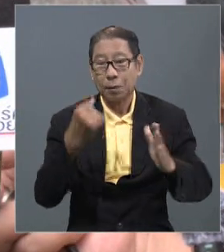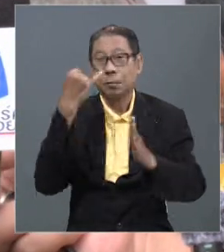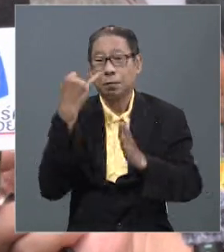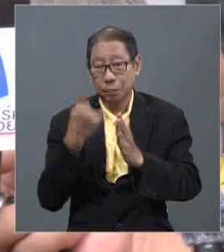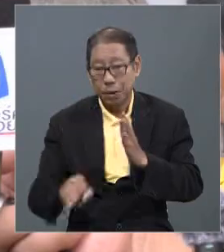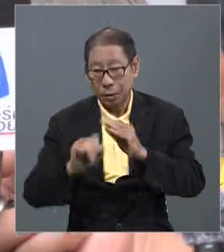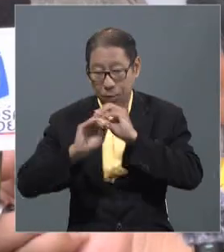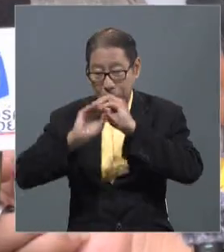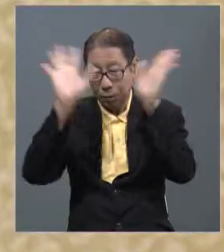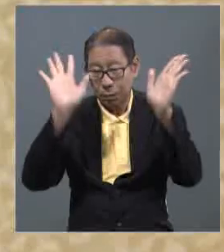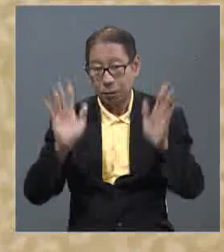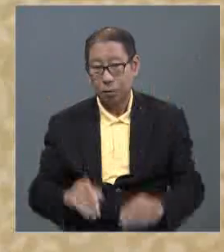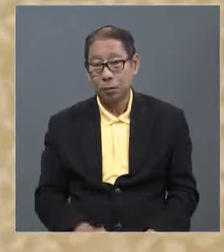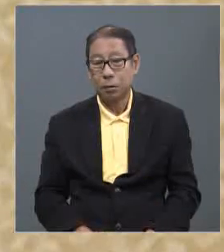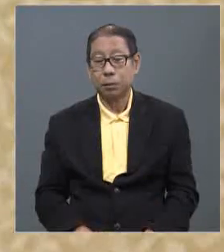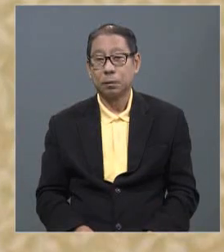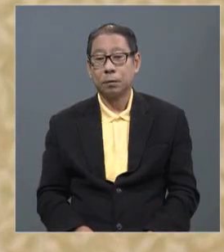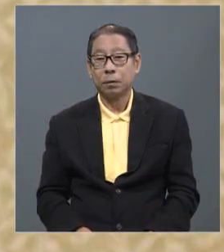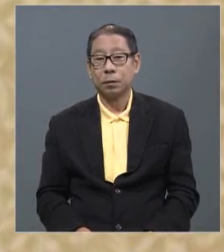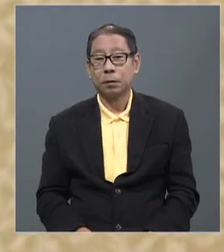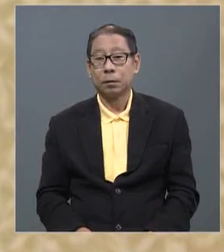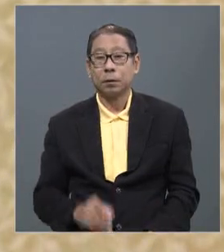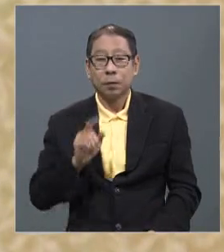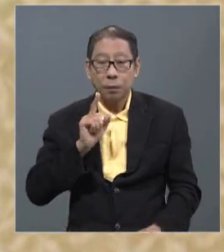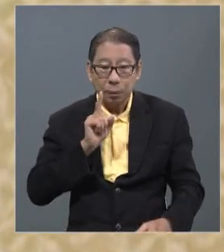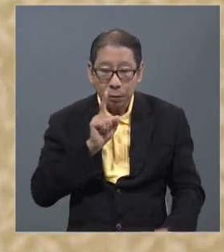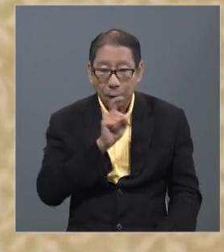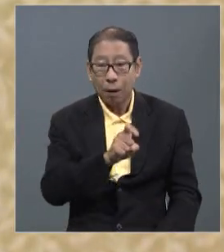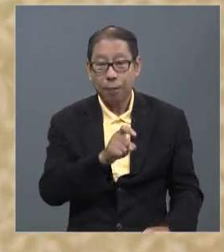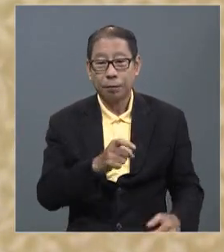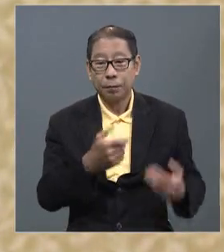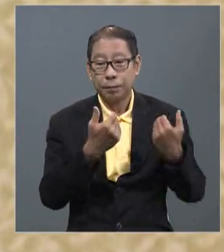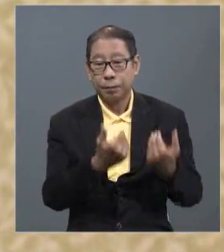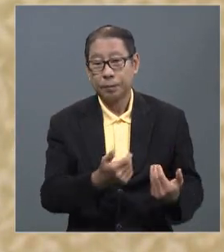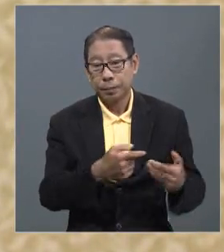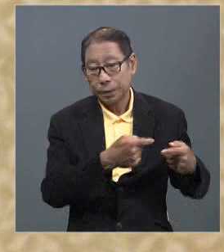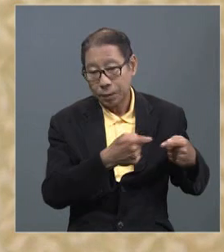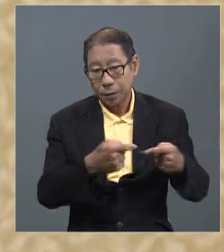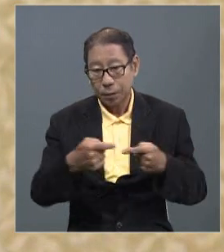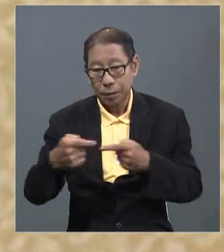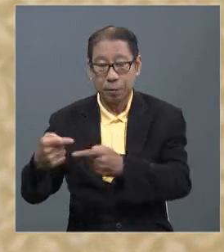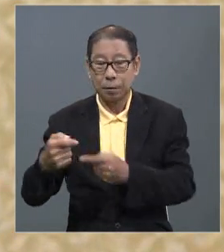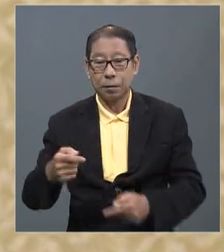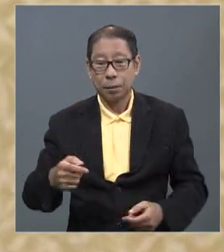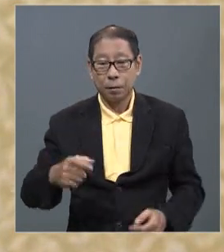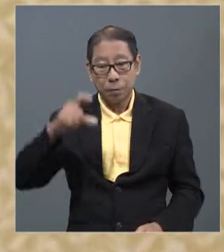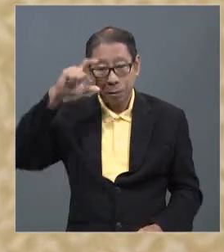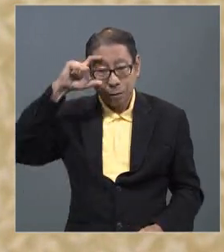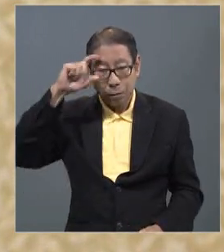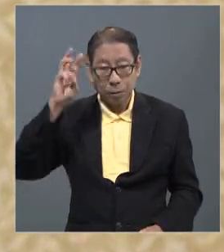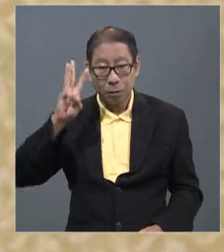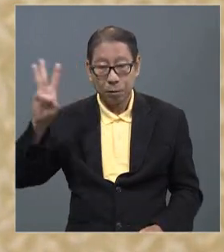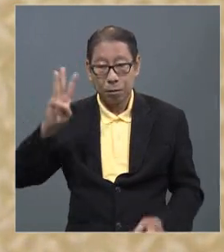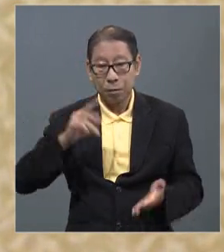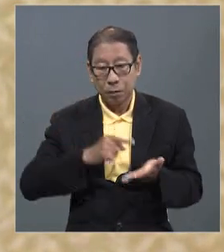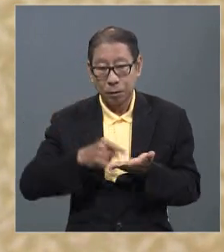น ทีนี้ผู้สื่อข่าวก็ถามต่อนะครับในกรณีที่หลายคนออกมาบอกว่าทางอาจารย์วิษณุเครืองามที่ปรึกษาของน